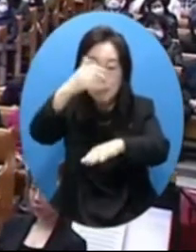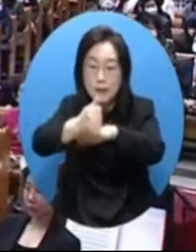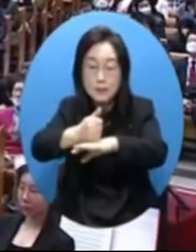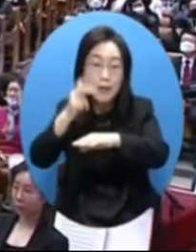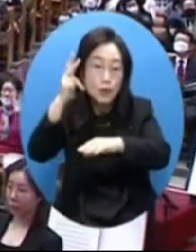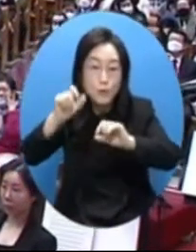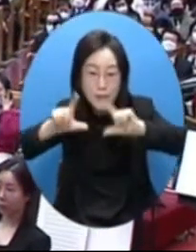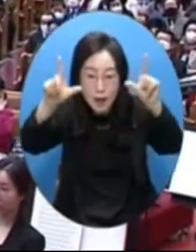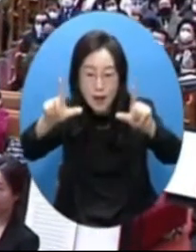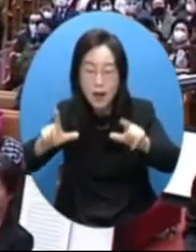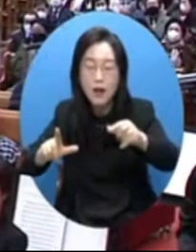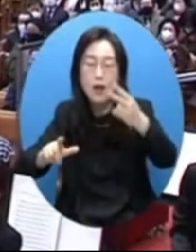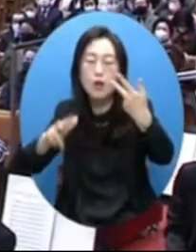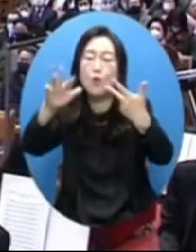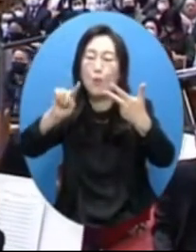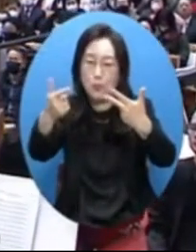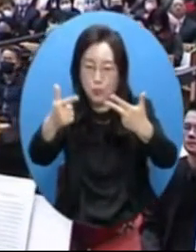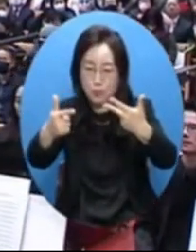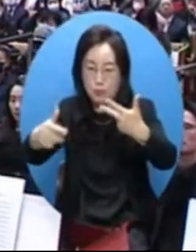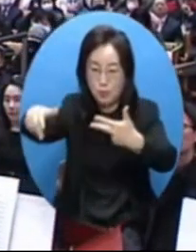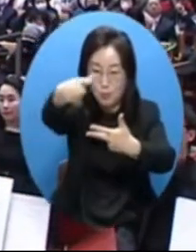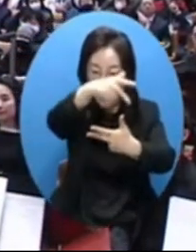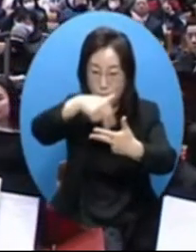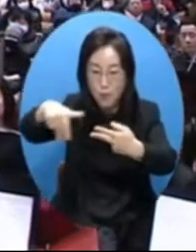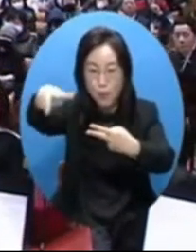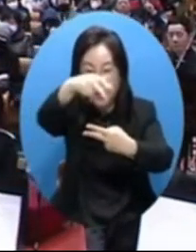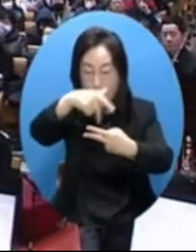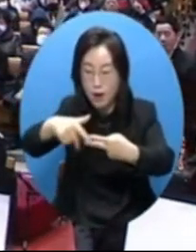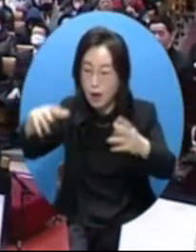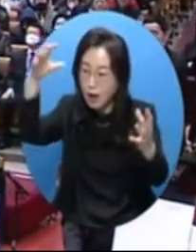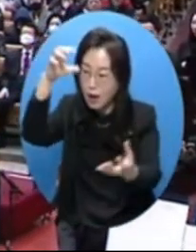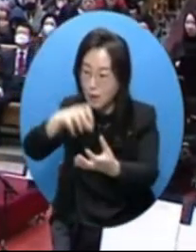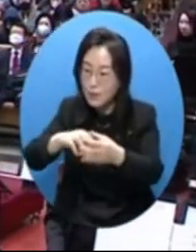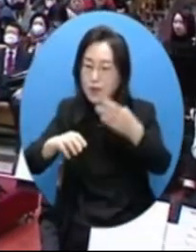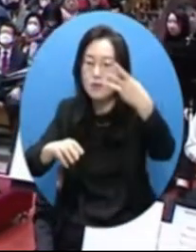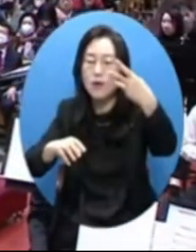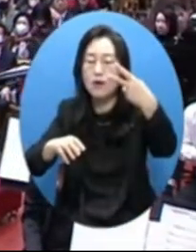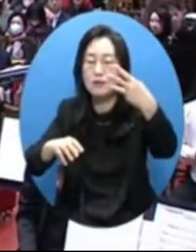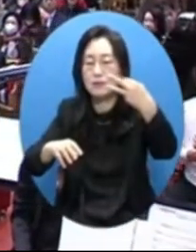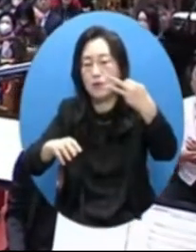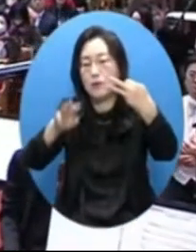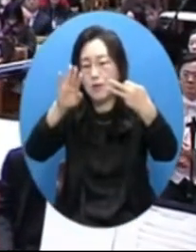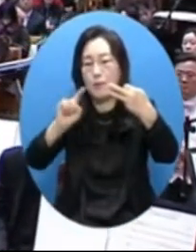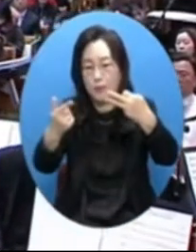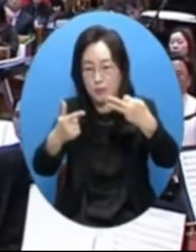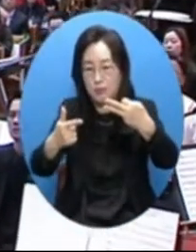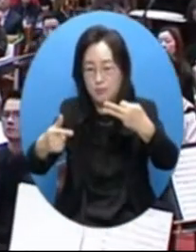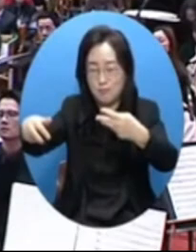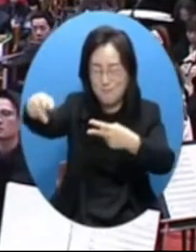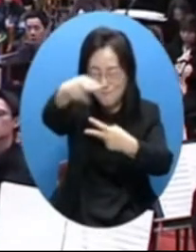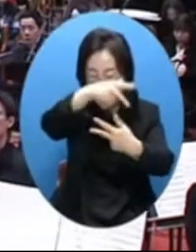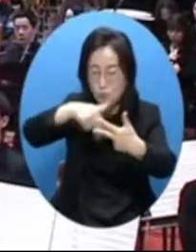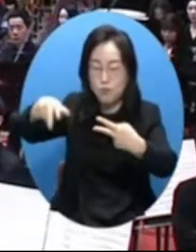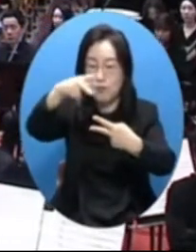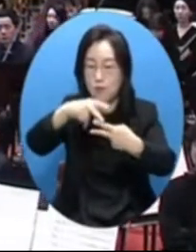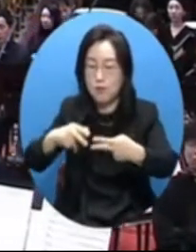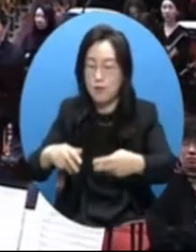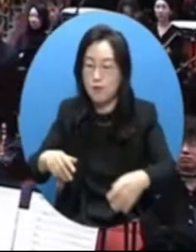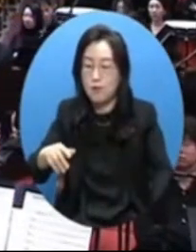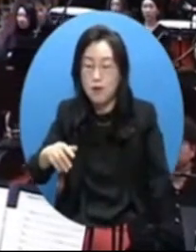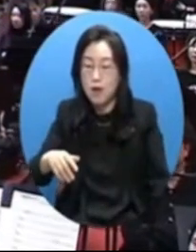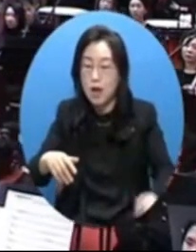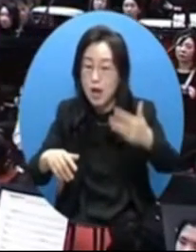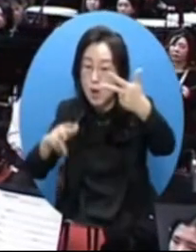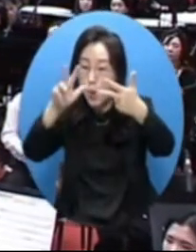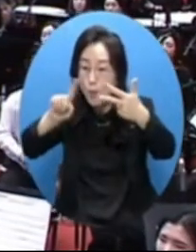일곱 번을 돕니다 그러니까 모두 13번을 도는데 읽어보는 돌 때까지 가만히 있다가 읽어보면